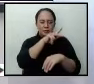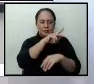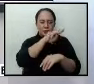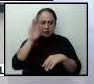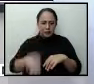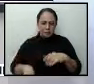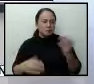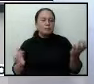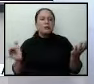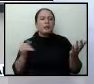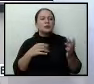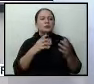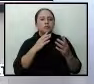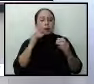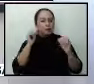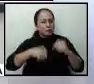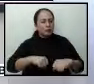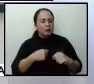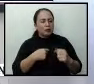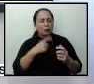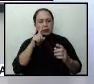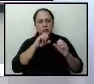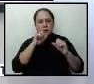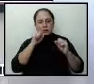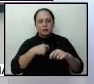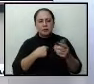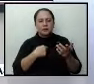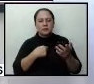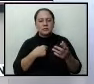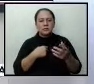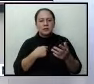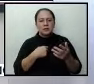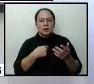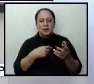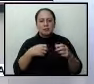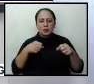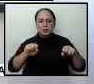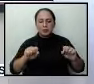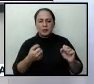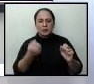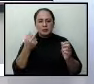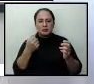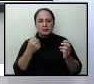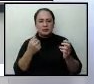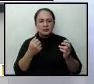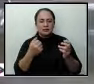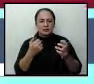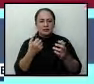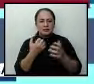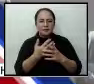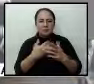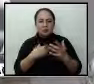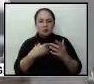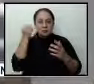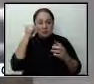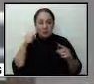sistema ang ilang motorista para iwas abala sakaling magkaroon ng violation. Si Rod Dagusan sa detalye.